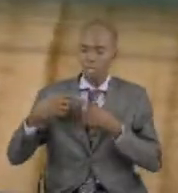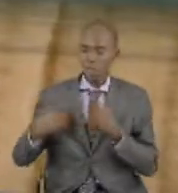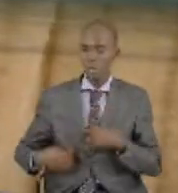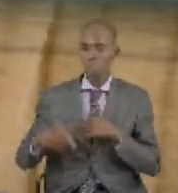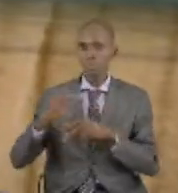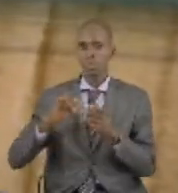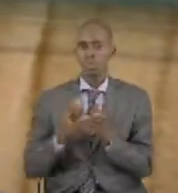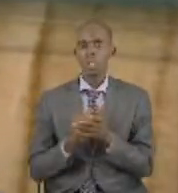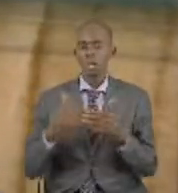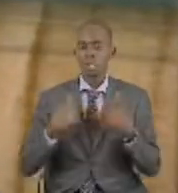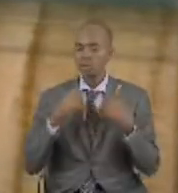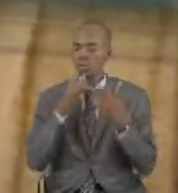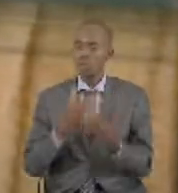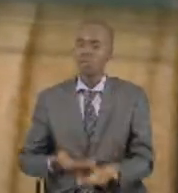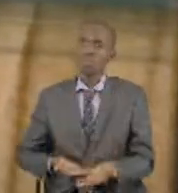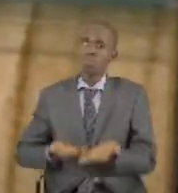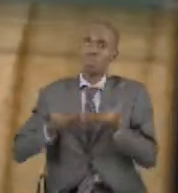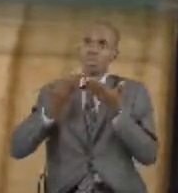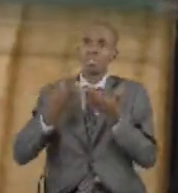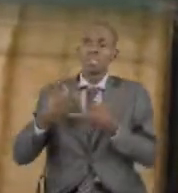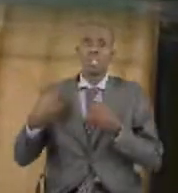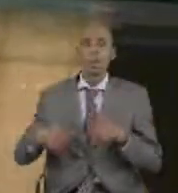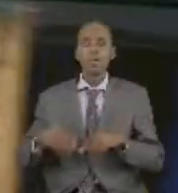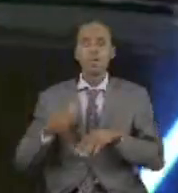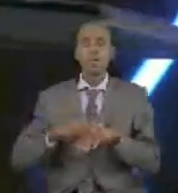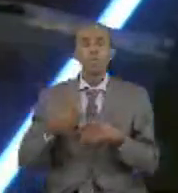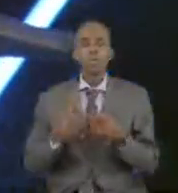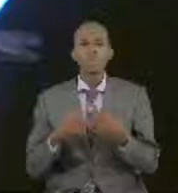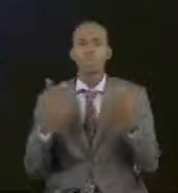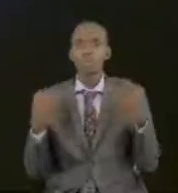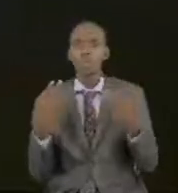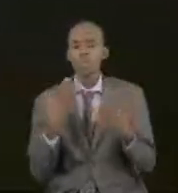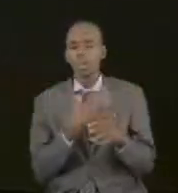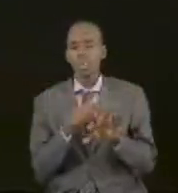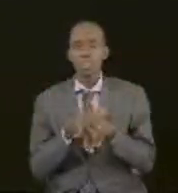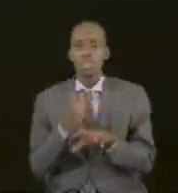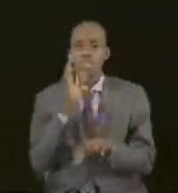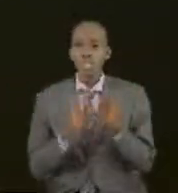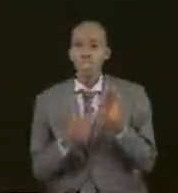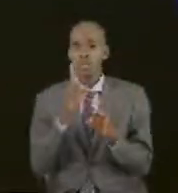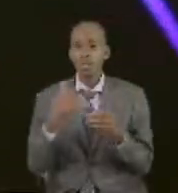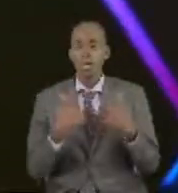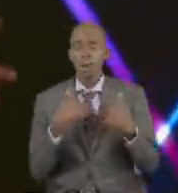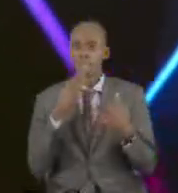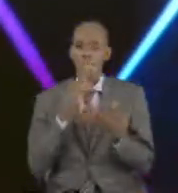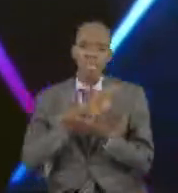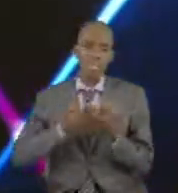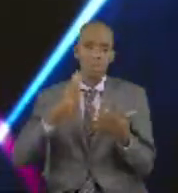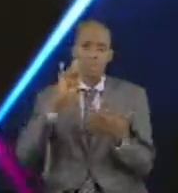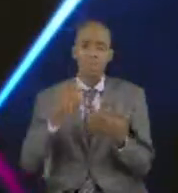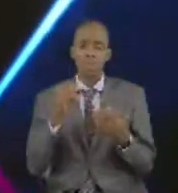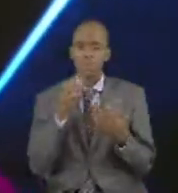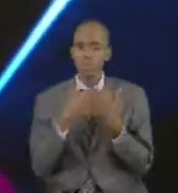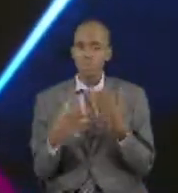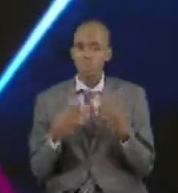mains innocentes et le cœur pur, c'est ceux-là qui ne livrent pas leurs mains à la vanité, à la tromperie. Si vous avez été lavé par le sang et que vous